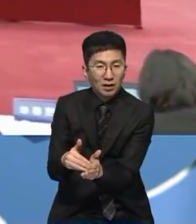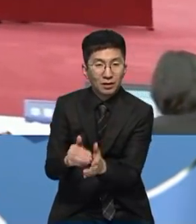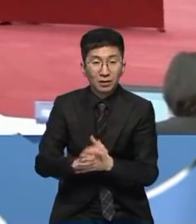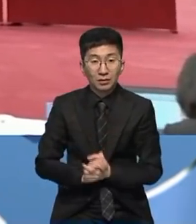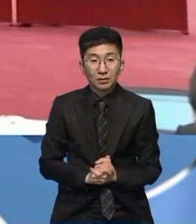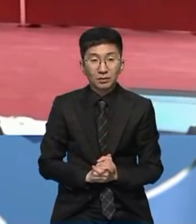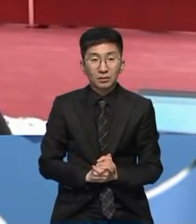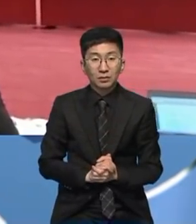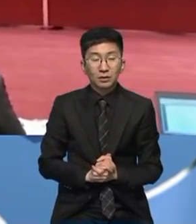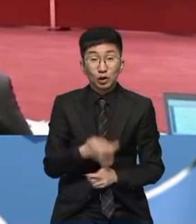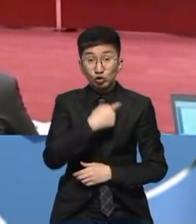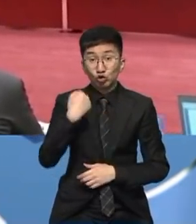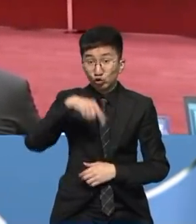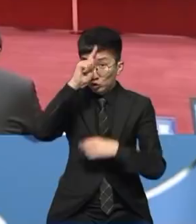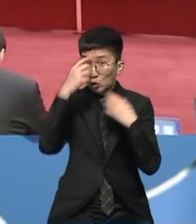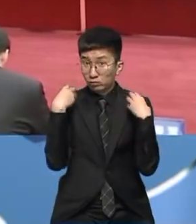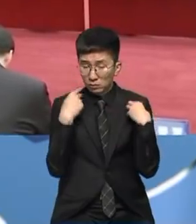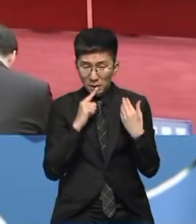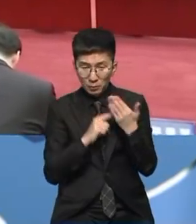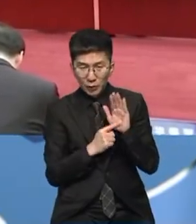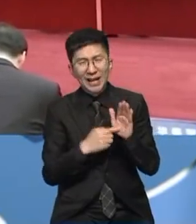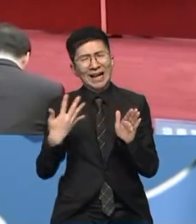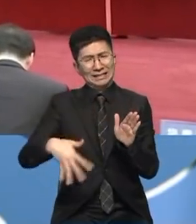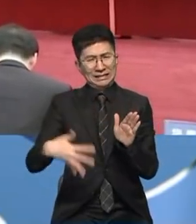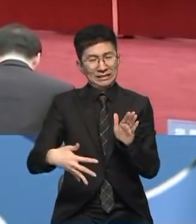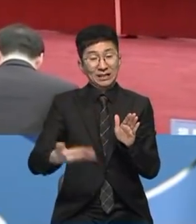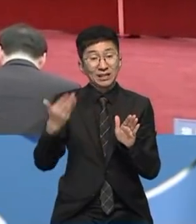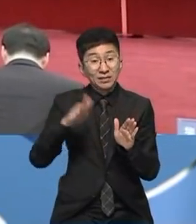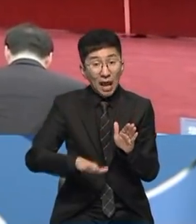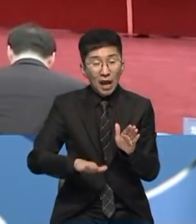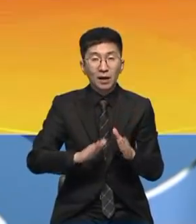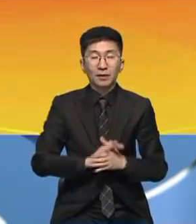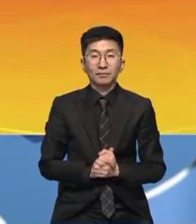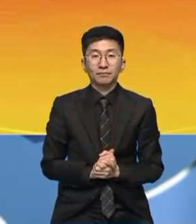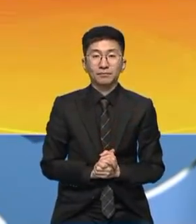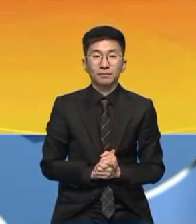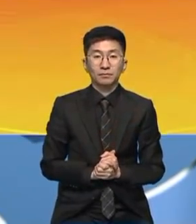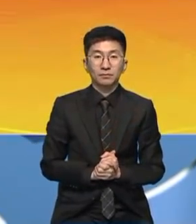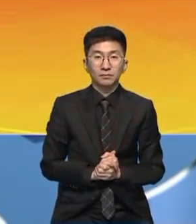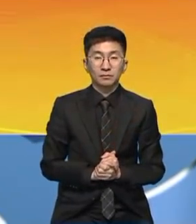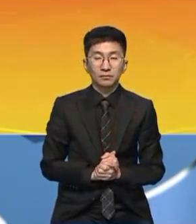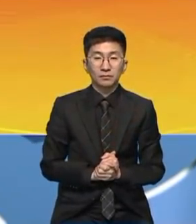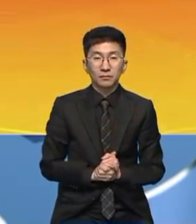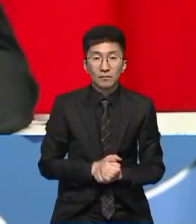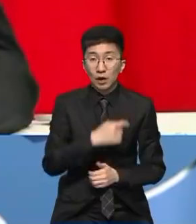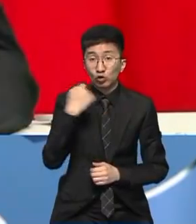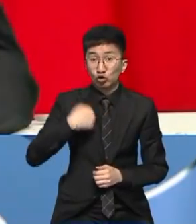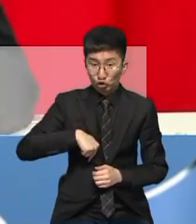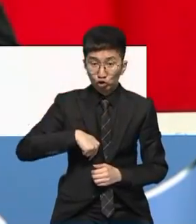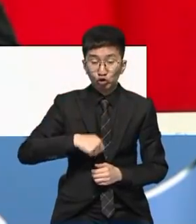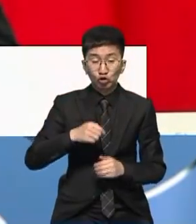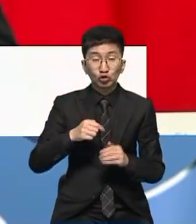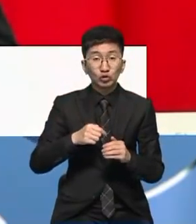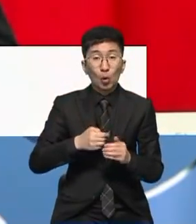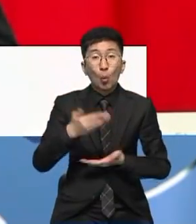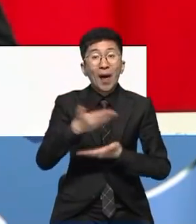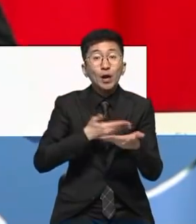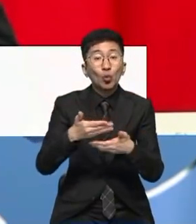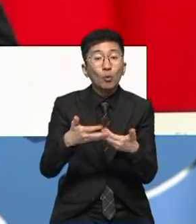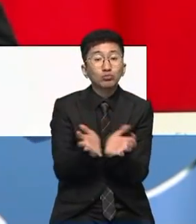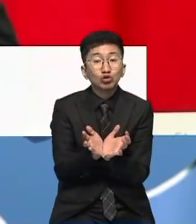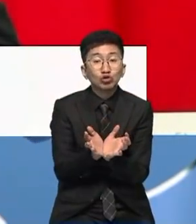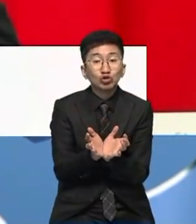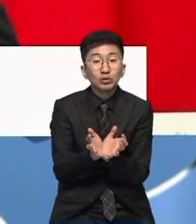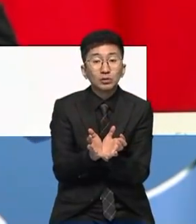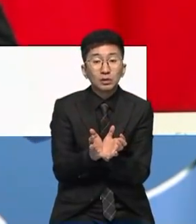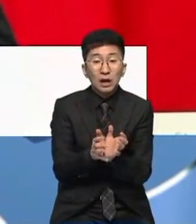정부의 반응은 나오지는 않았습니다. 다만 중국 외교부 대변인은 제재를 통한 문제 해결에는 반대한다는